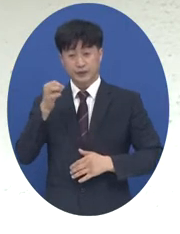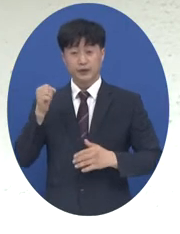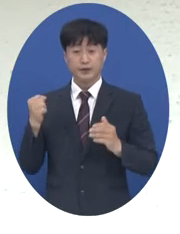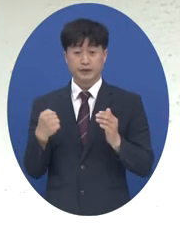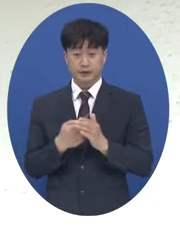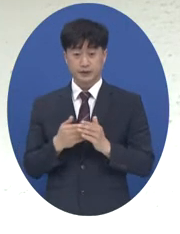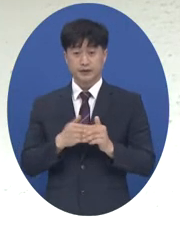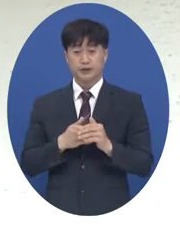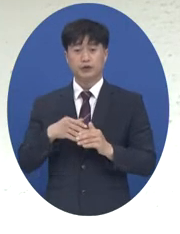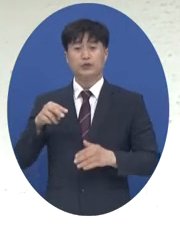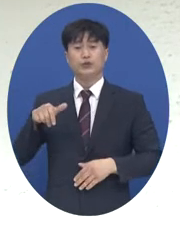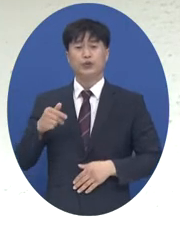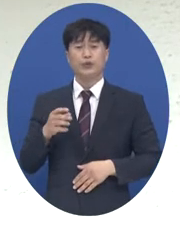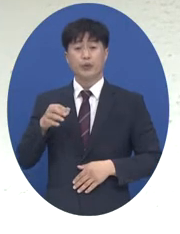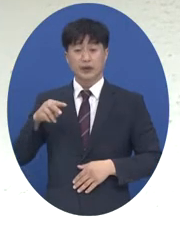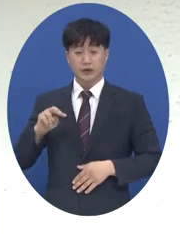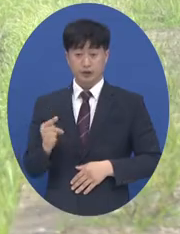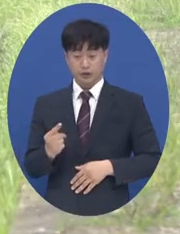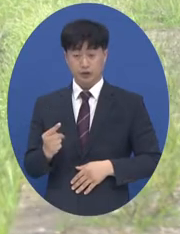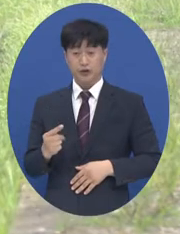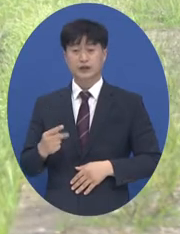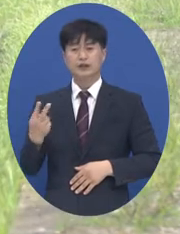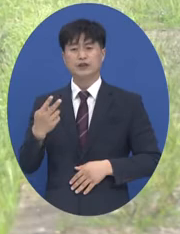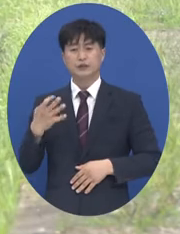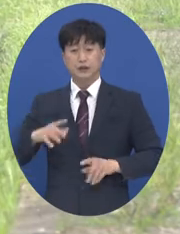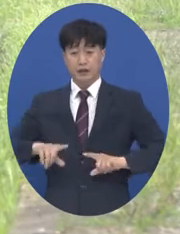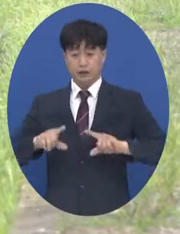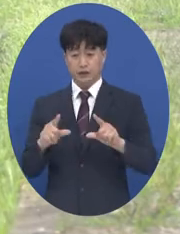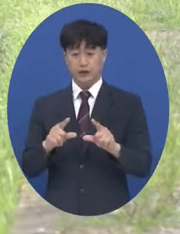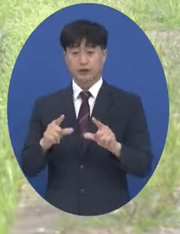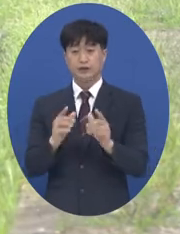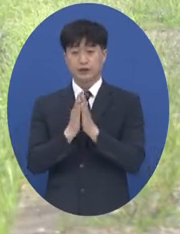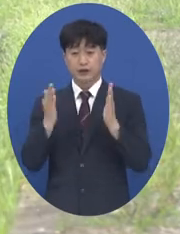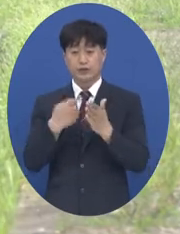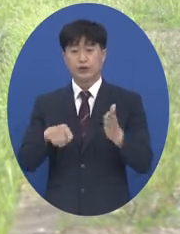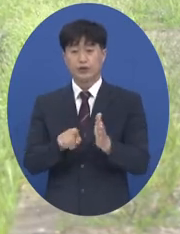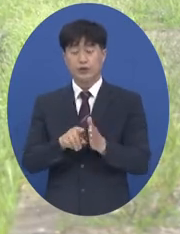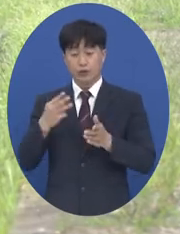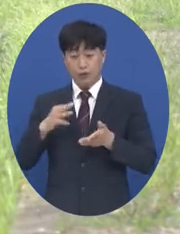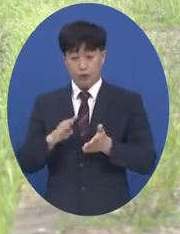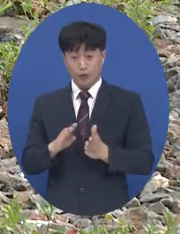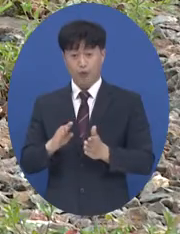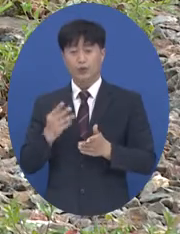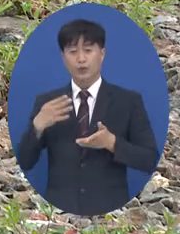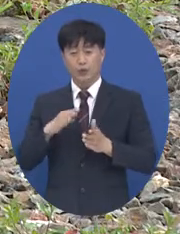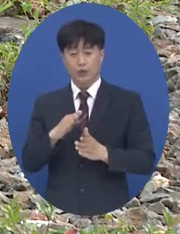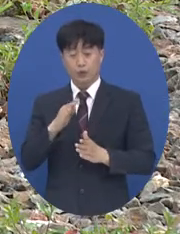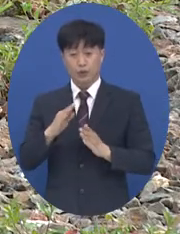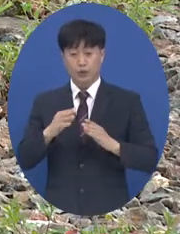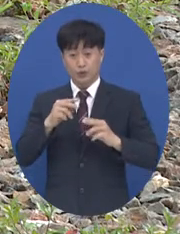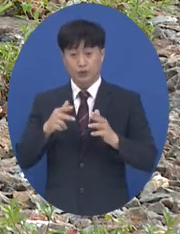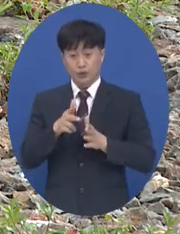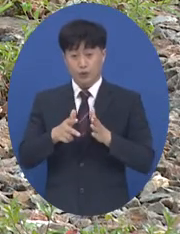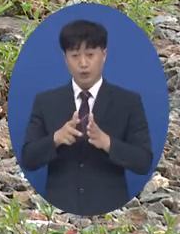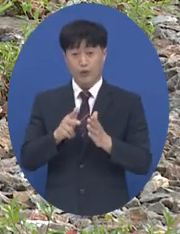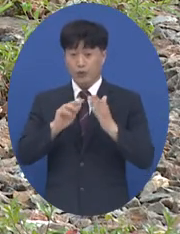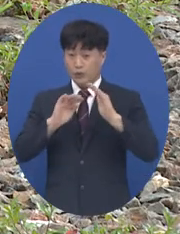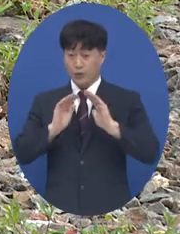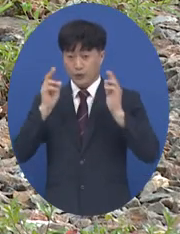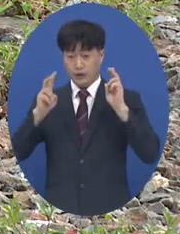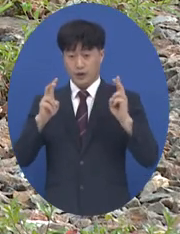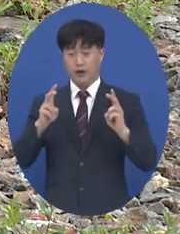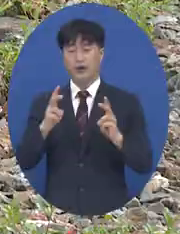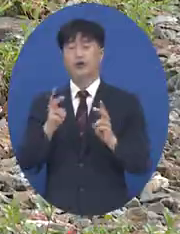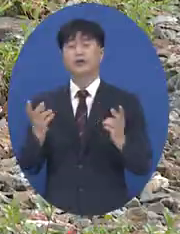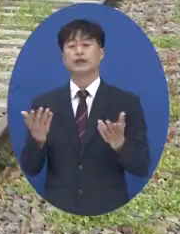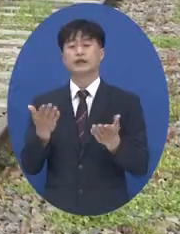동의안은 교회선의 2024년 개통을 위해 경기도와 국가철도공단, 한국철도공사가 협약을 체결한다는 내용을 담고